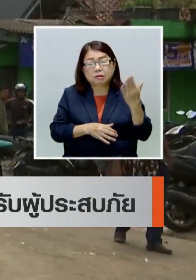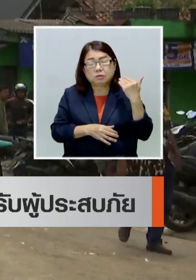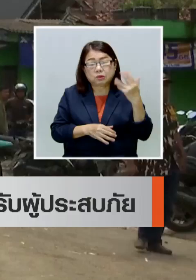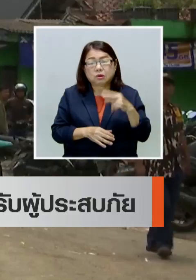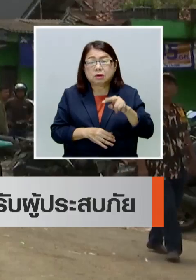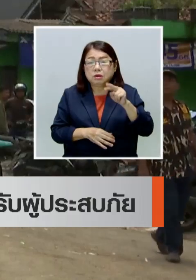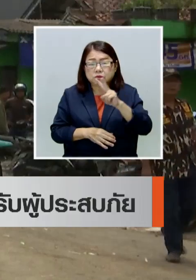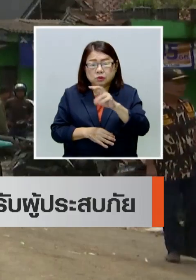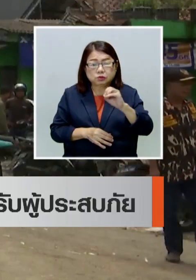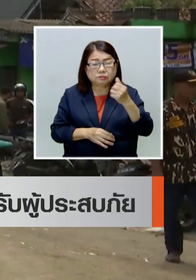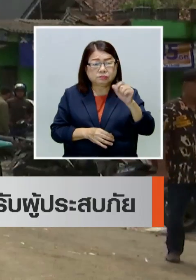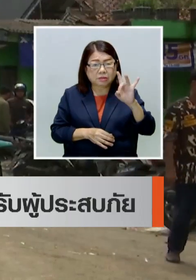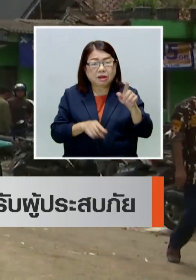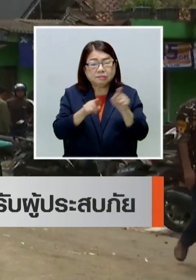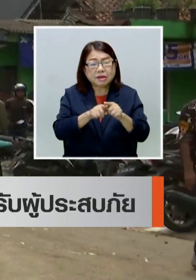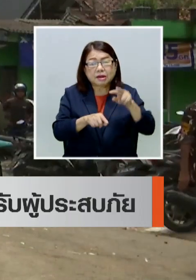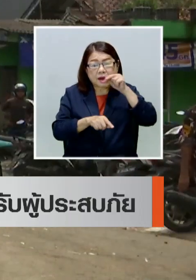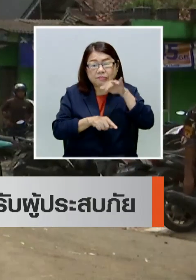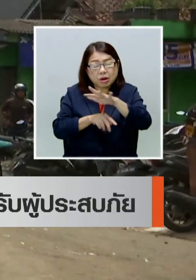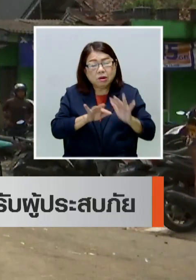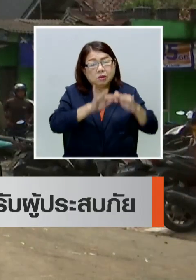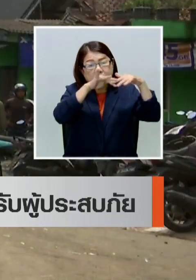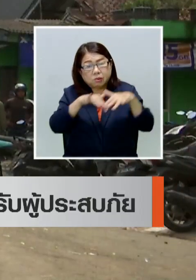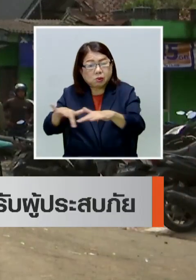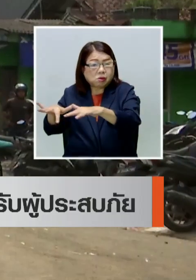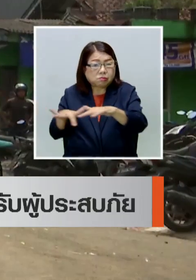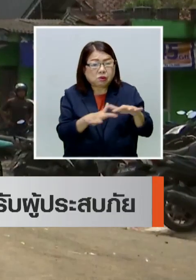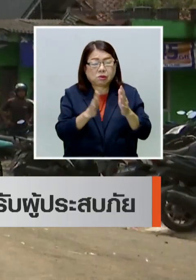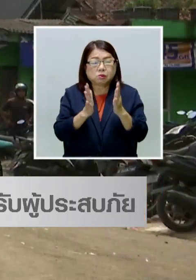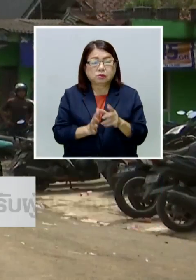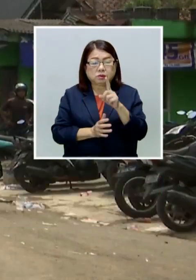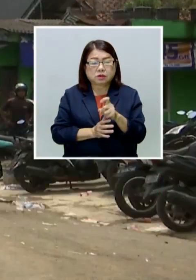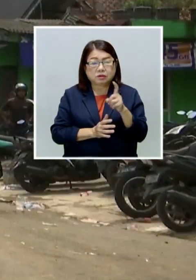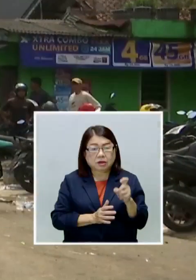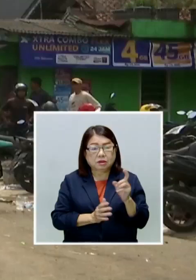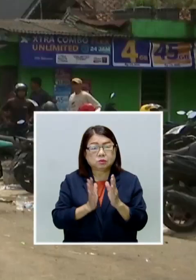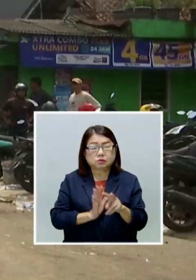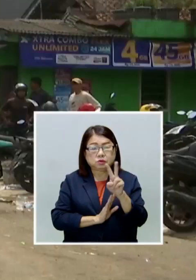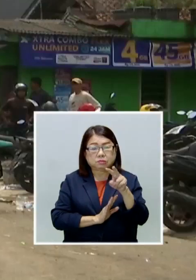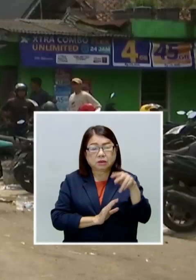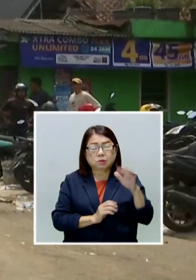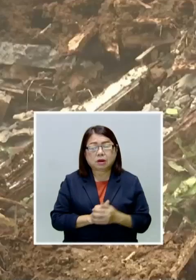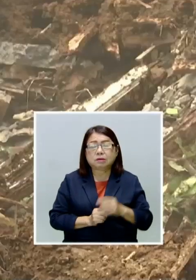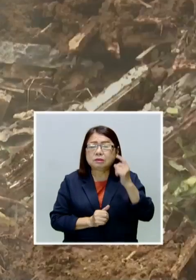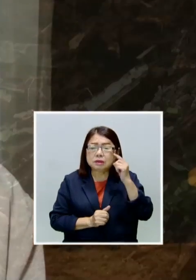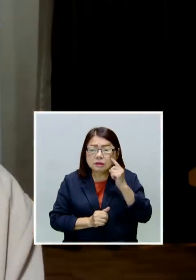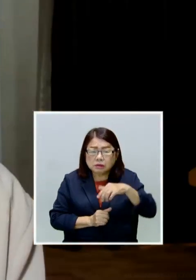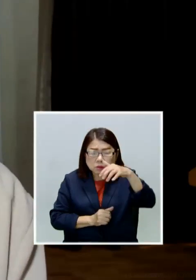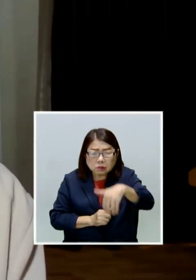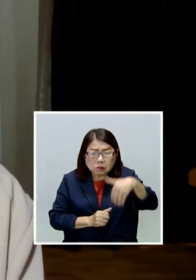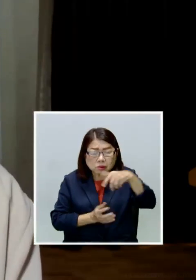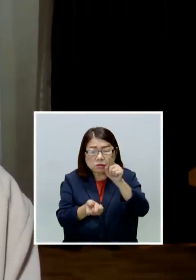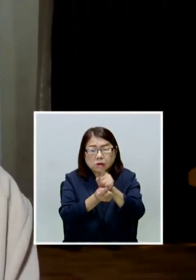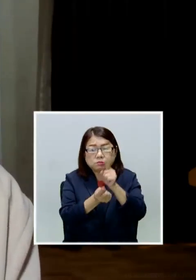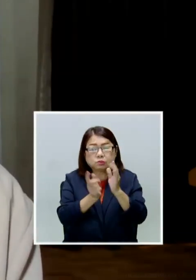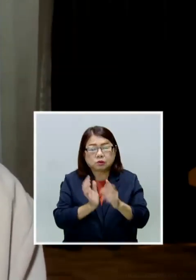และสึนามิที่เกาะสุลาเวสีโดยขณะนั้นมีผู้เสียชีวิตมากกว่า 2,000 คนค่ะคุณผู้ชมคะคาดว่าจะพบผู้เสียชีวิตเพิ่มเ